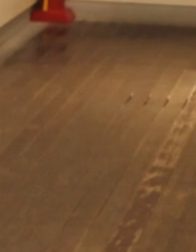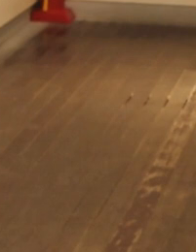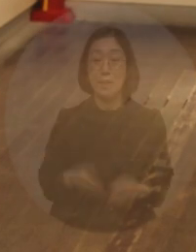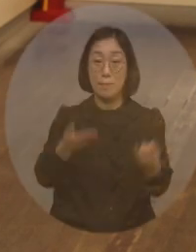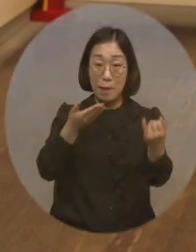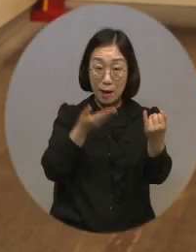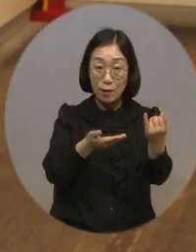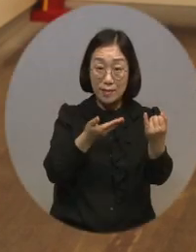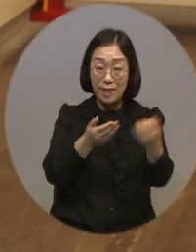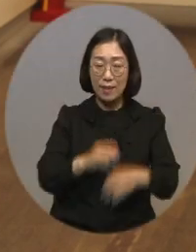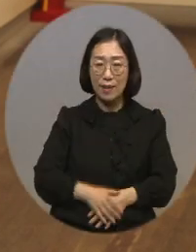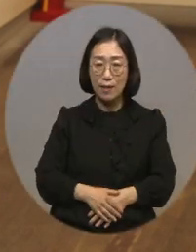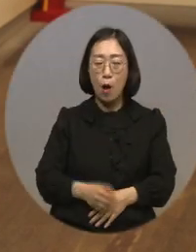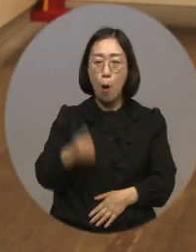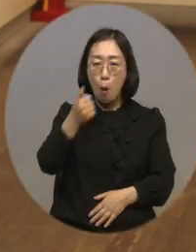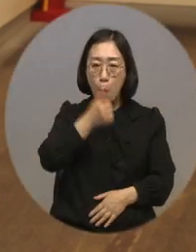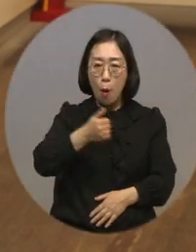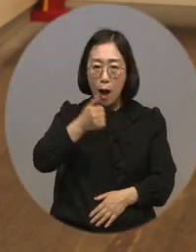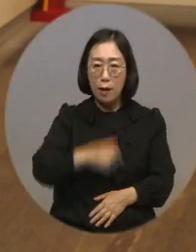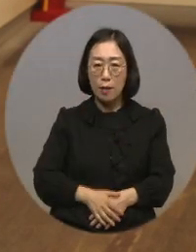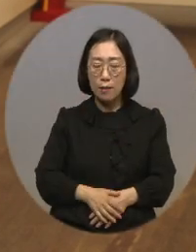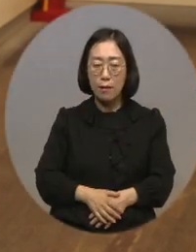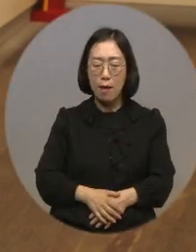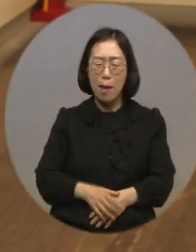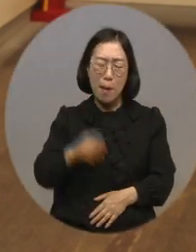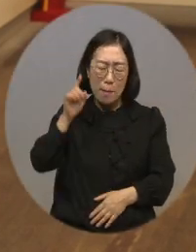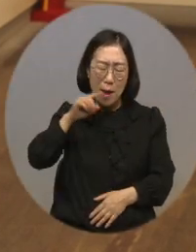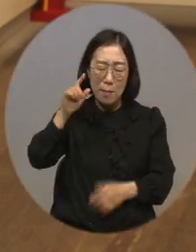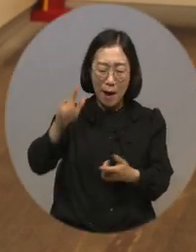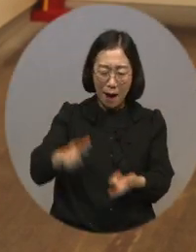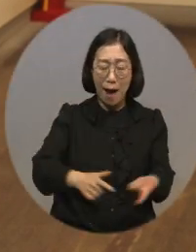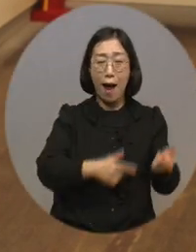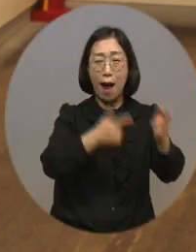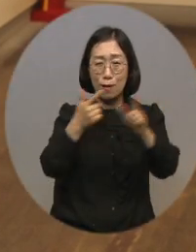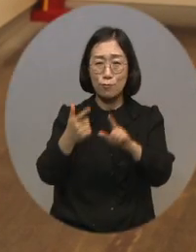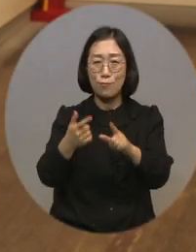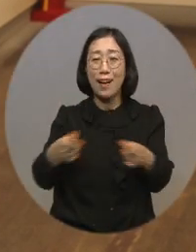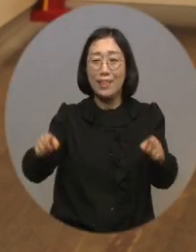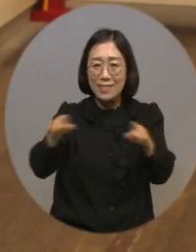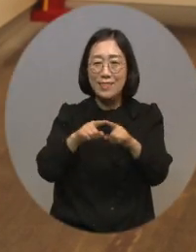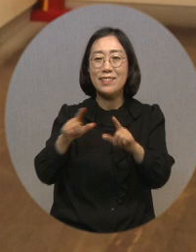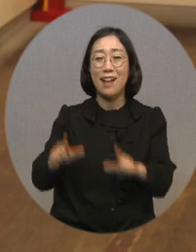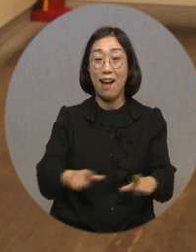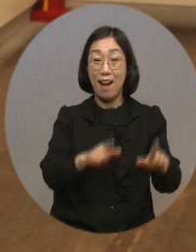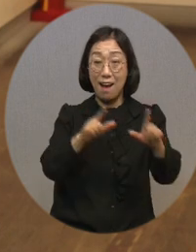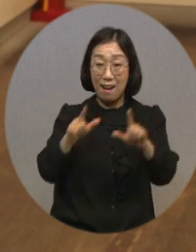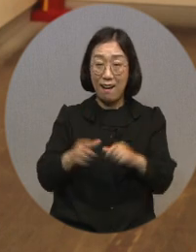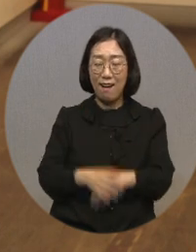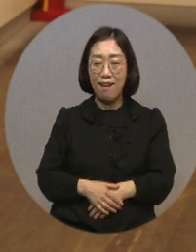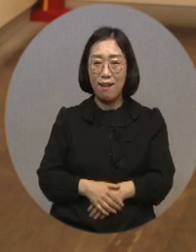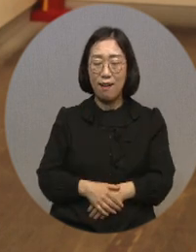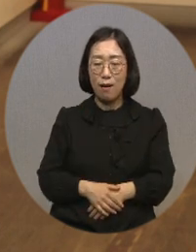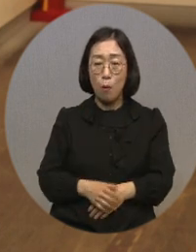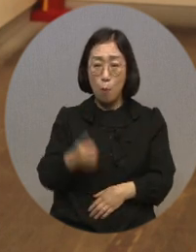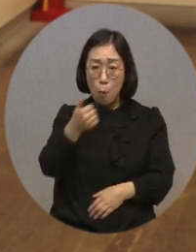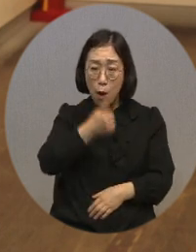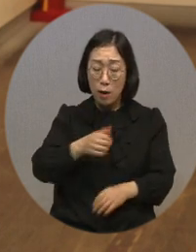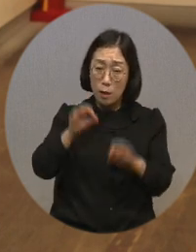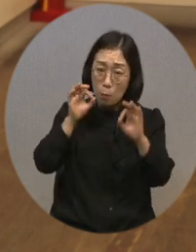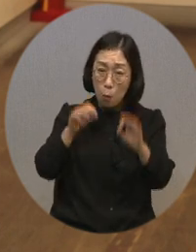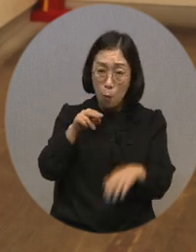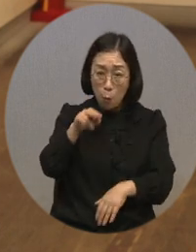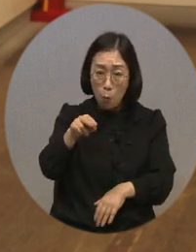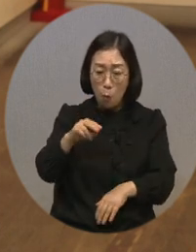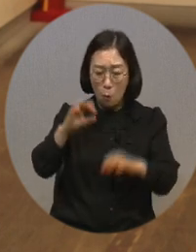김아영 작가는 고양이들과 하루의 시작과 마무리를 함께합니다. 또한 고양이를 통해 완전하게